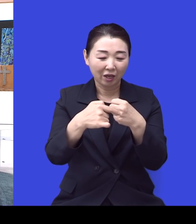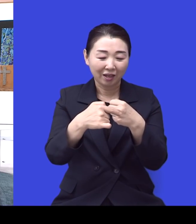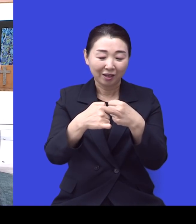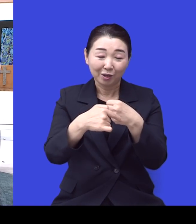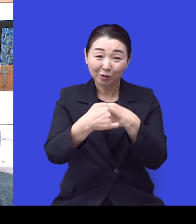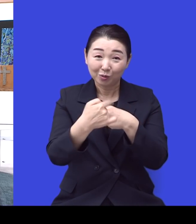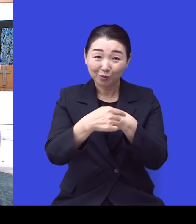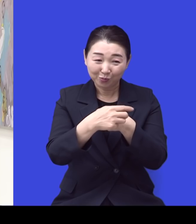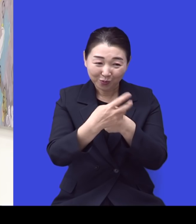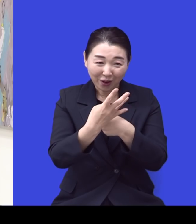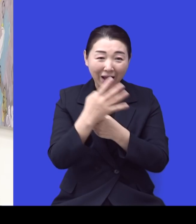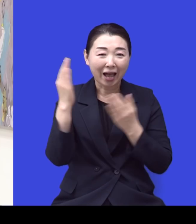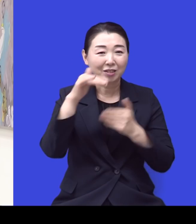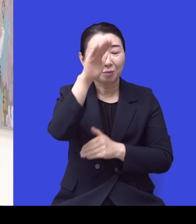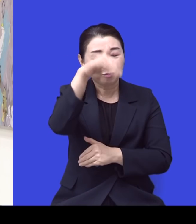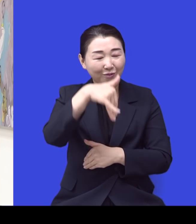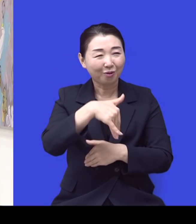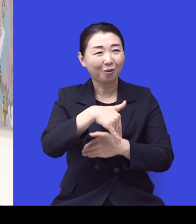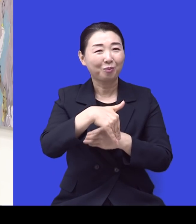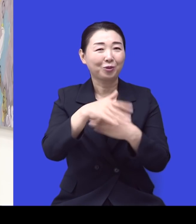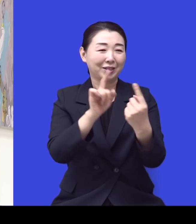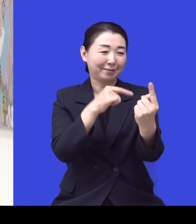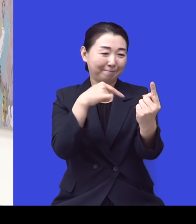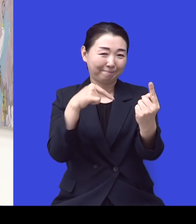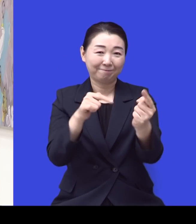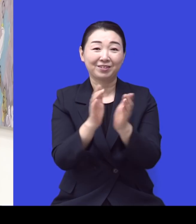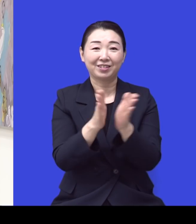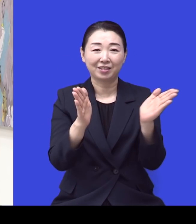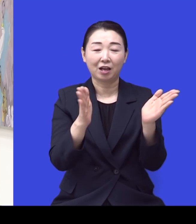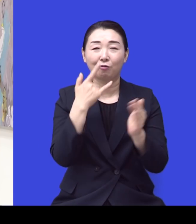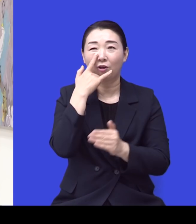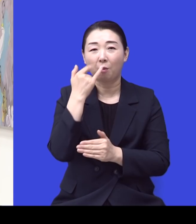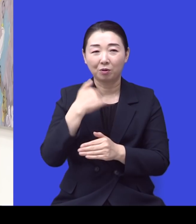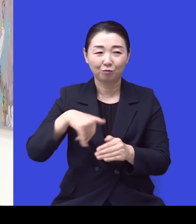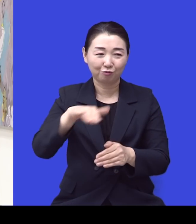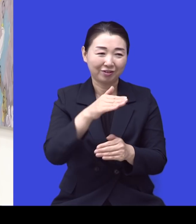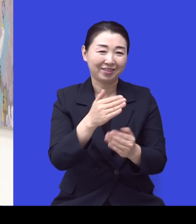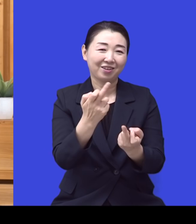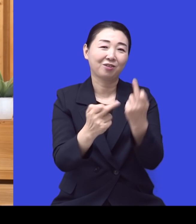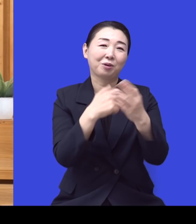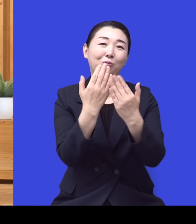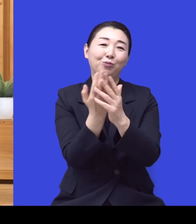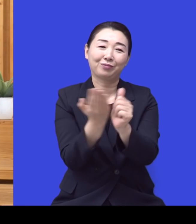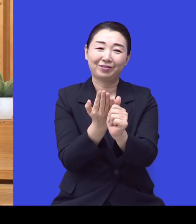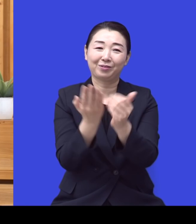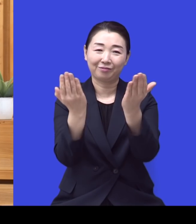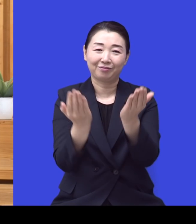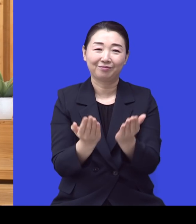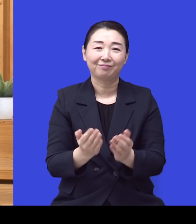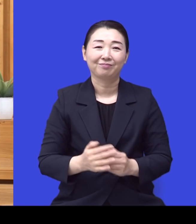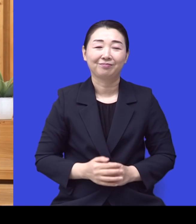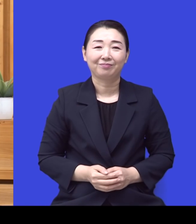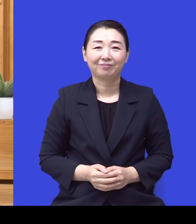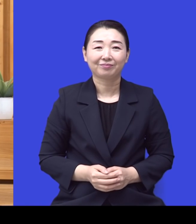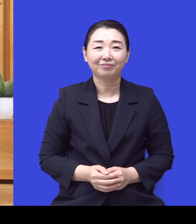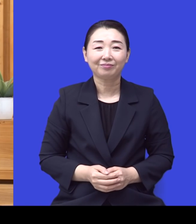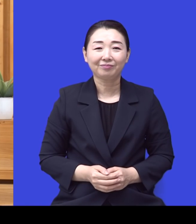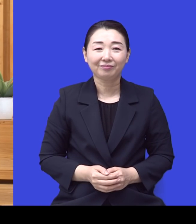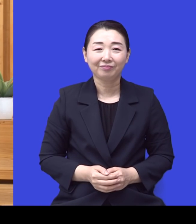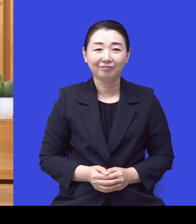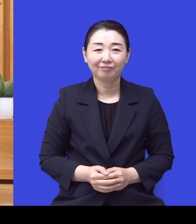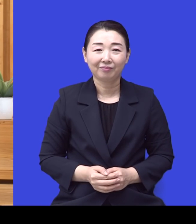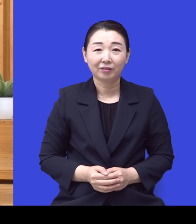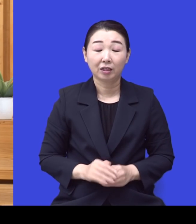그런 시절을 겪으면서 그럼요. 어머니가 저희 형제를 양육을 하셨어요. 아, 그럼요. 저는 지금 그